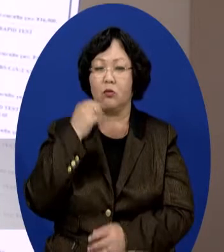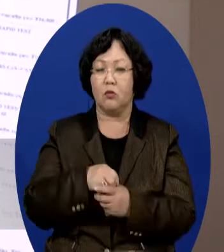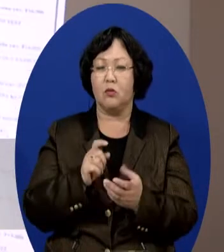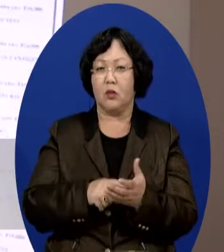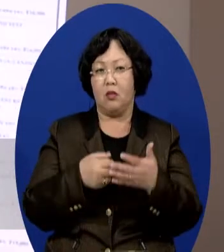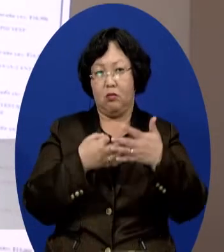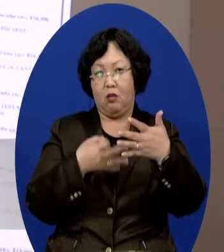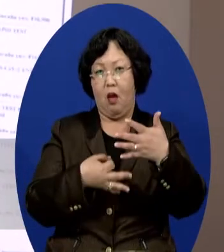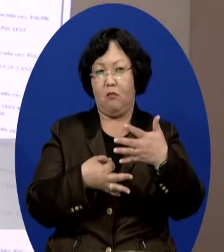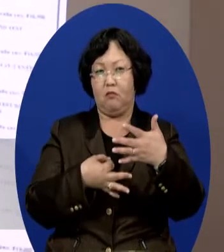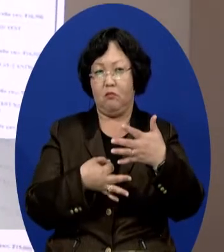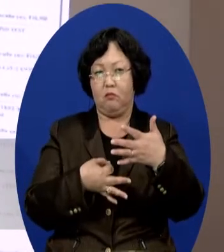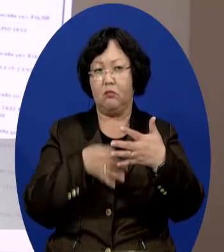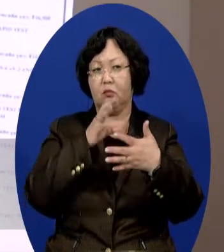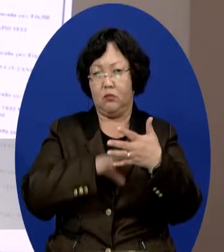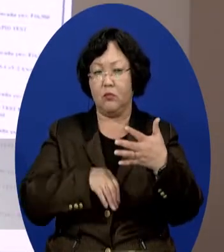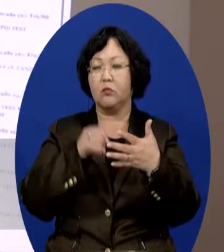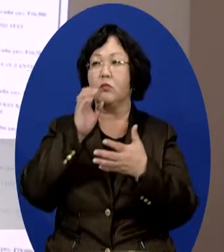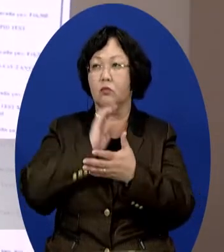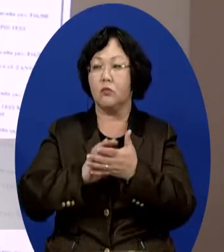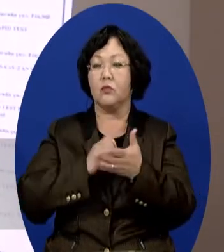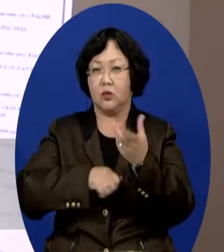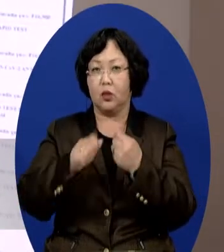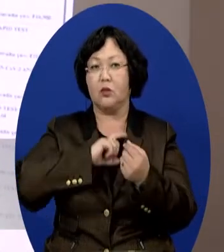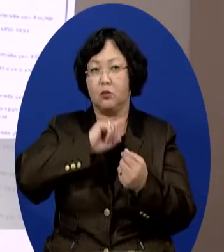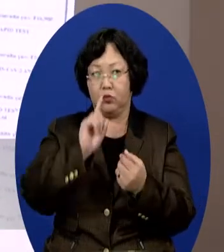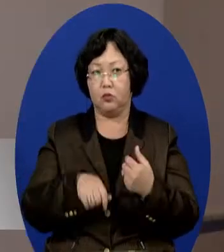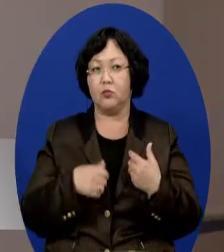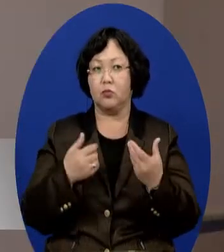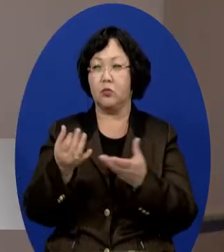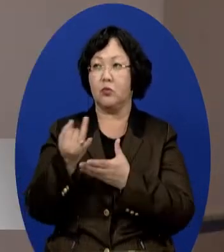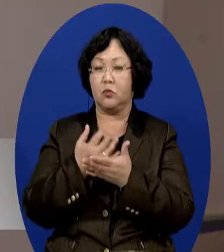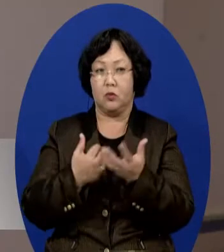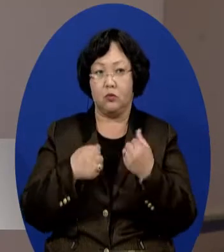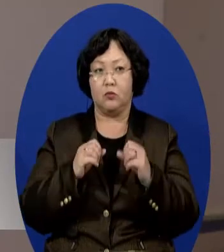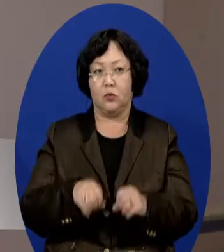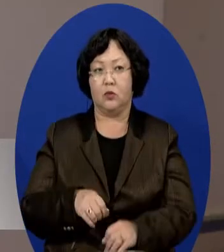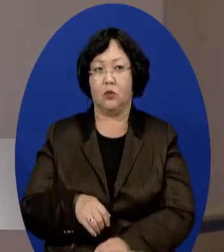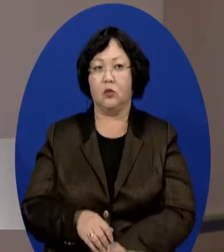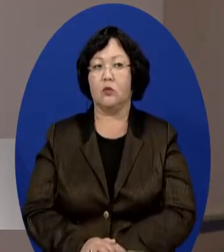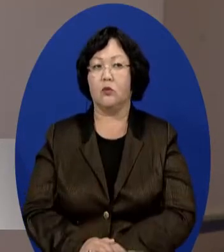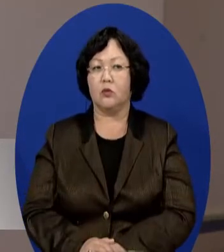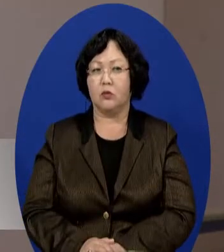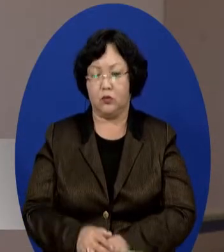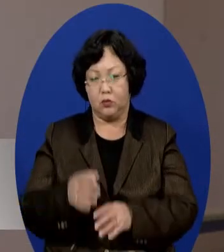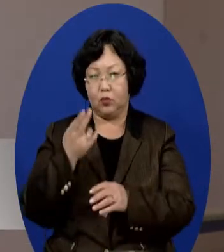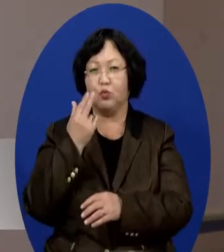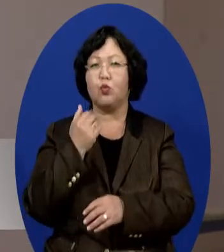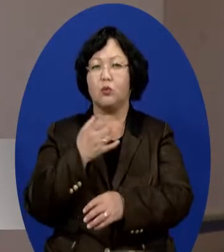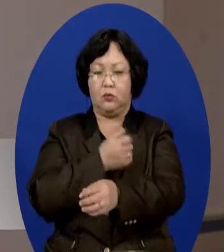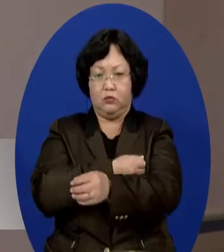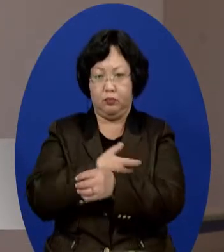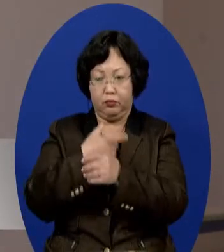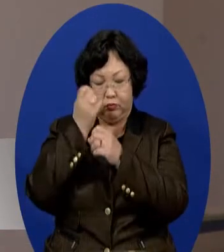бусад оншлуурудад импортын лиценз буюу зөвшөөрлийг олохгүй байгаа. Антибоди суртал шинжилгээг бол зөвхөн цусаар өгдөг.